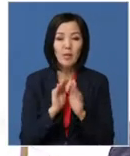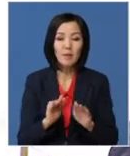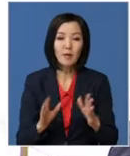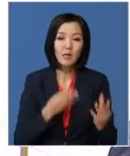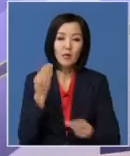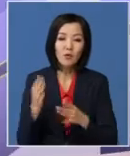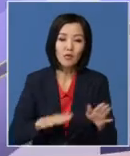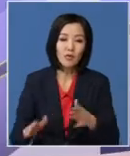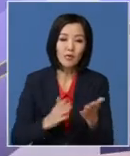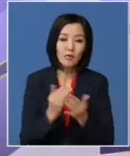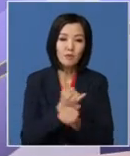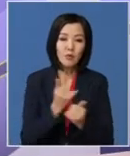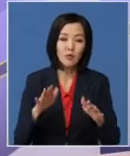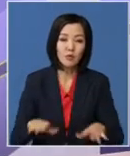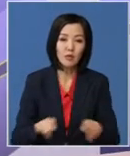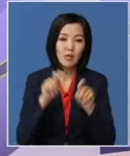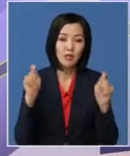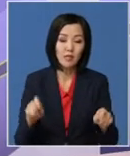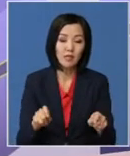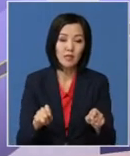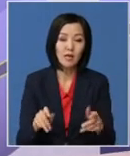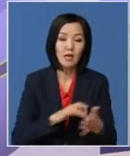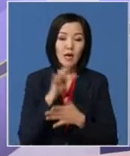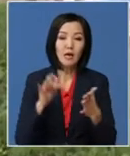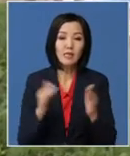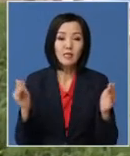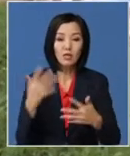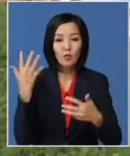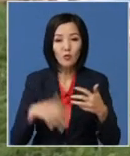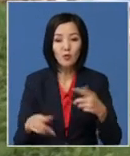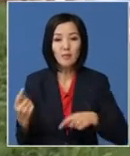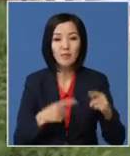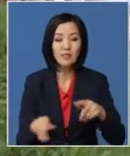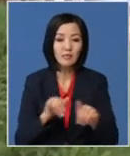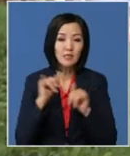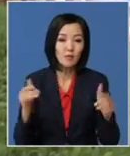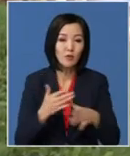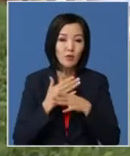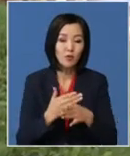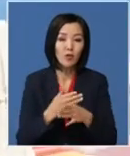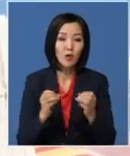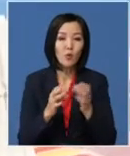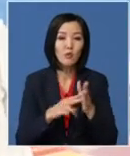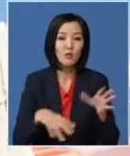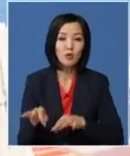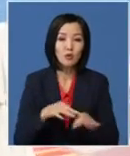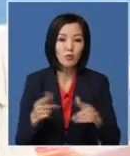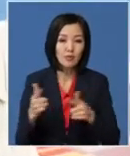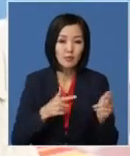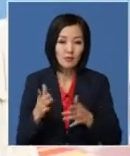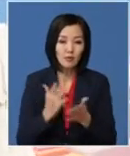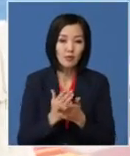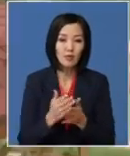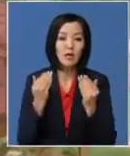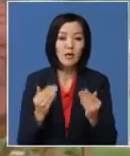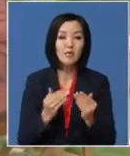алаңдары, қызмет көрсету орындары ашылмақ. Осылайша қаладағы шағын және орта бизнестің дамуына серпін беретін 18 жоба әзірленіп отыр. Жүзеге